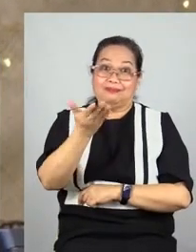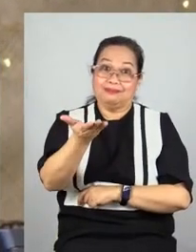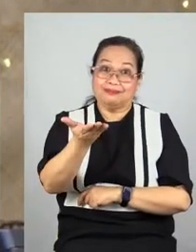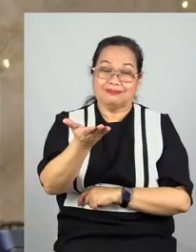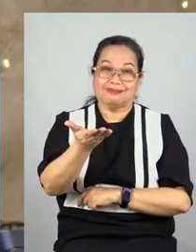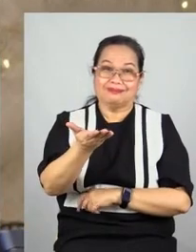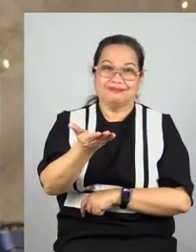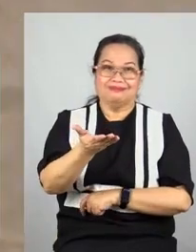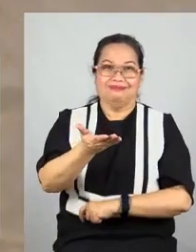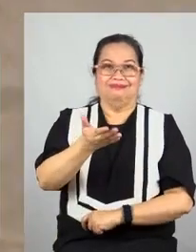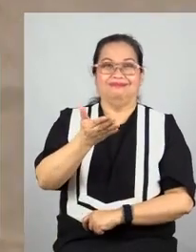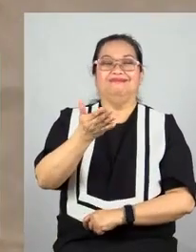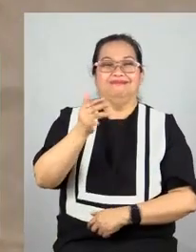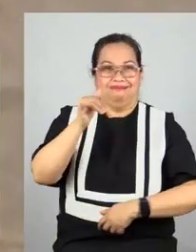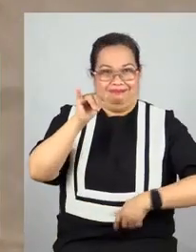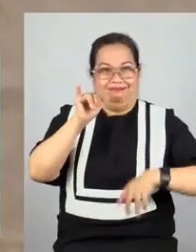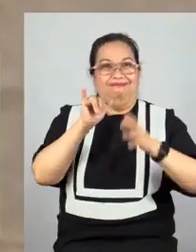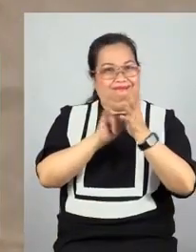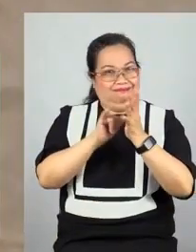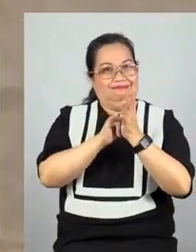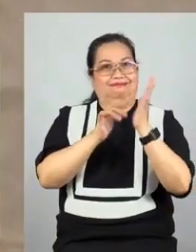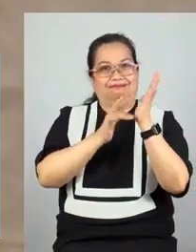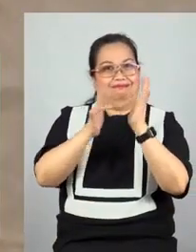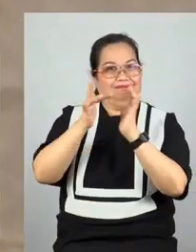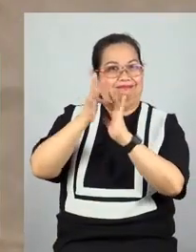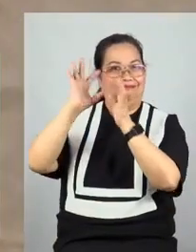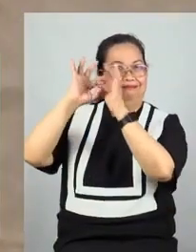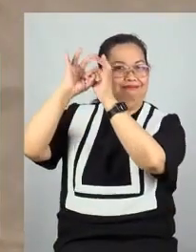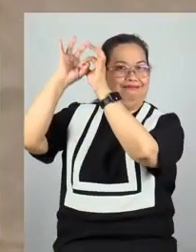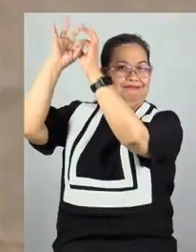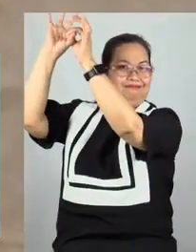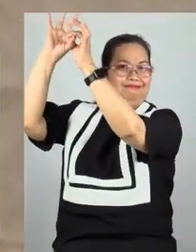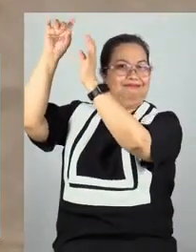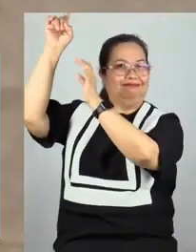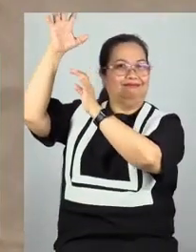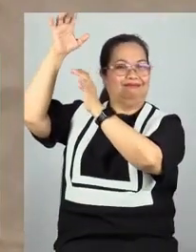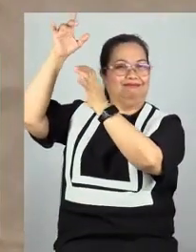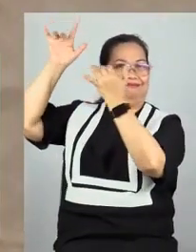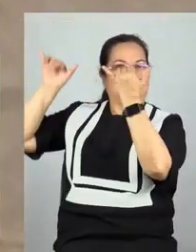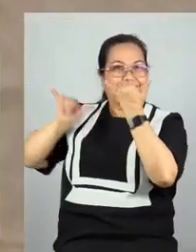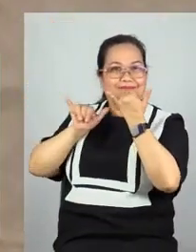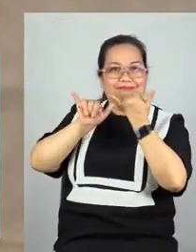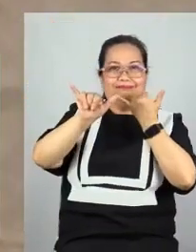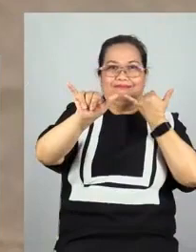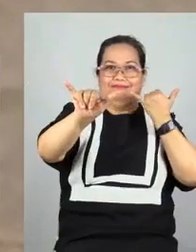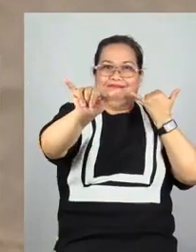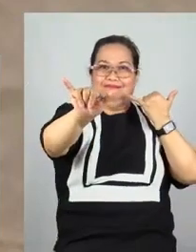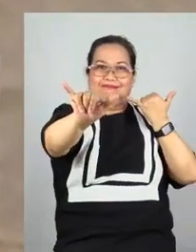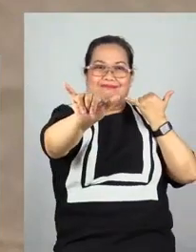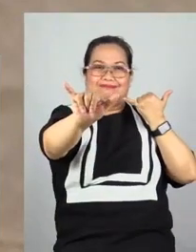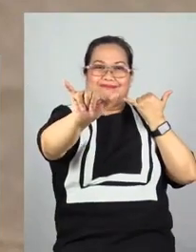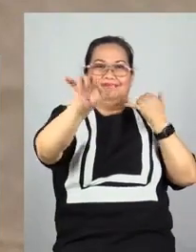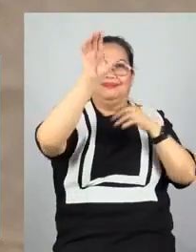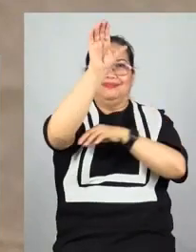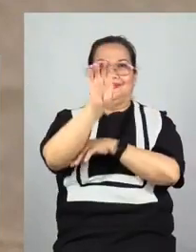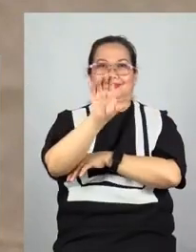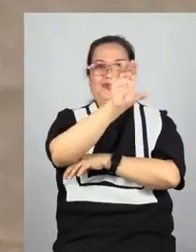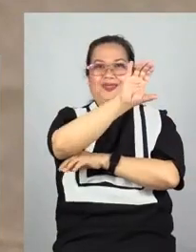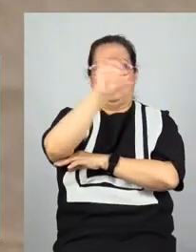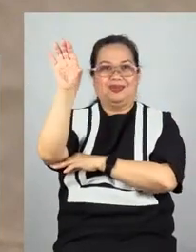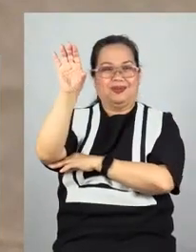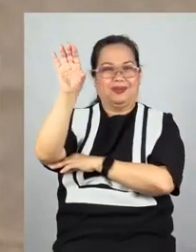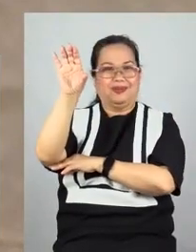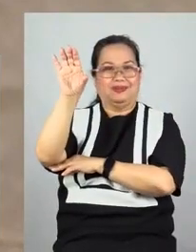Siya na palaging nakakabit sa Diyos Ama, magmula pa sa walang hanggan, sa krus ng